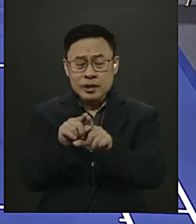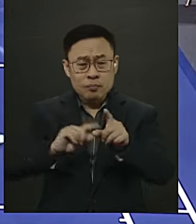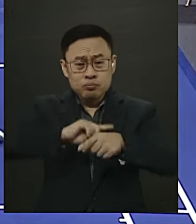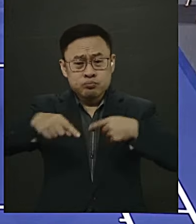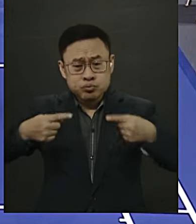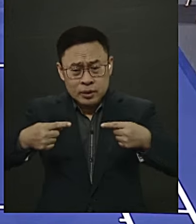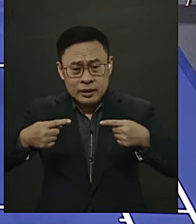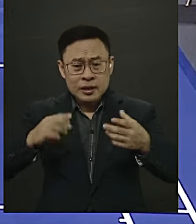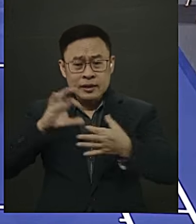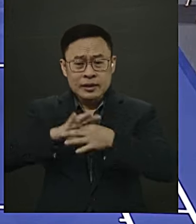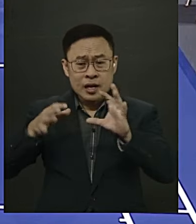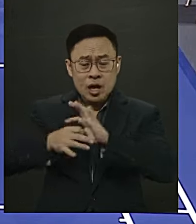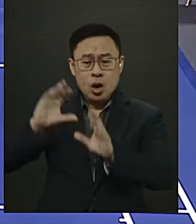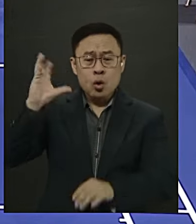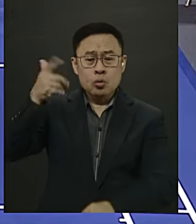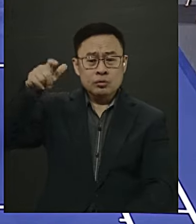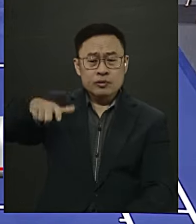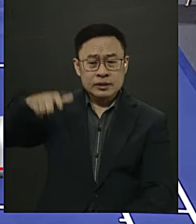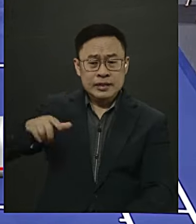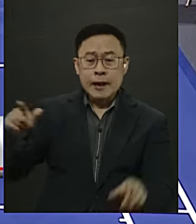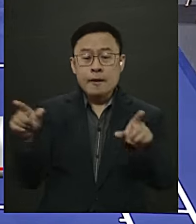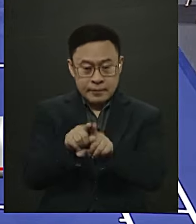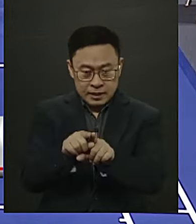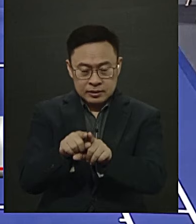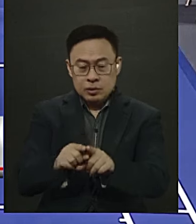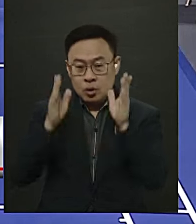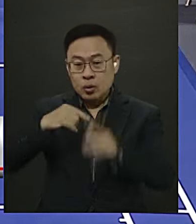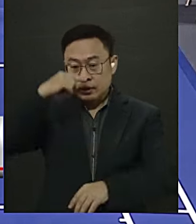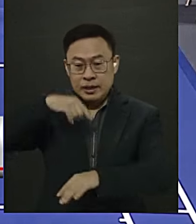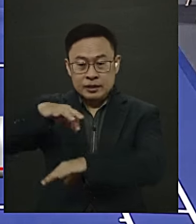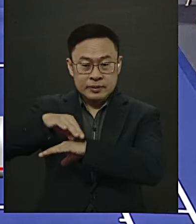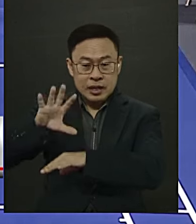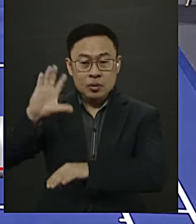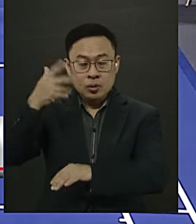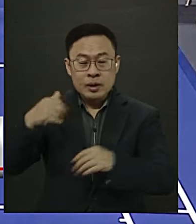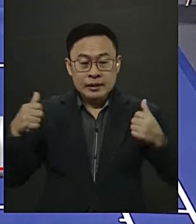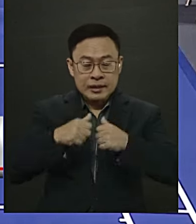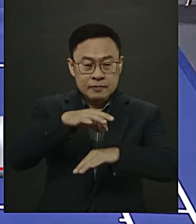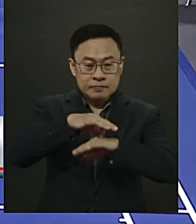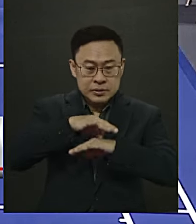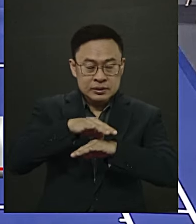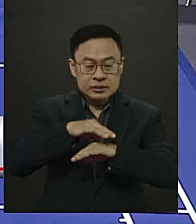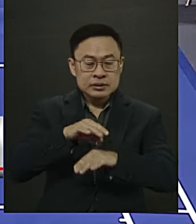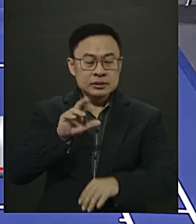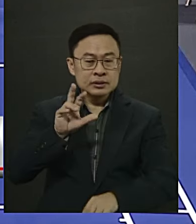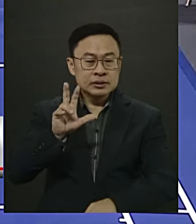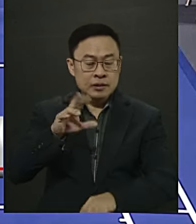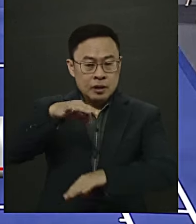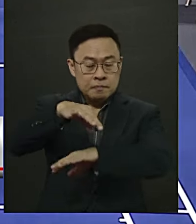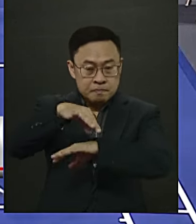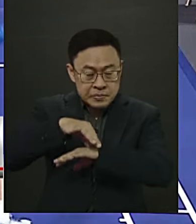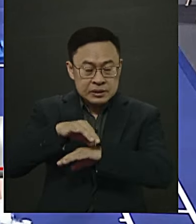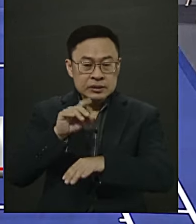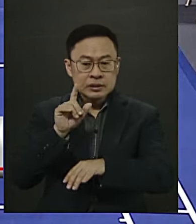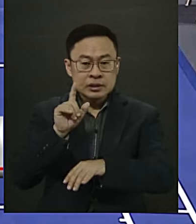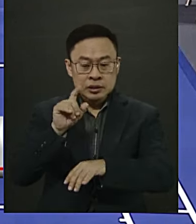ลวุฒิวิทิศานนักแบดมินตันมือ5ของโลกก็โคจรมาพบกับวิกเตอร์แอ็กเซลเซนนักแบดมินตันชาวเดนมาร์กที่ปัจจุบันเนี่ย